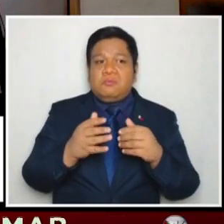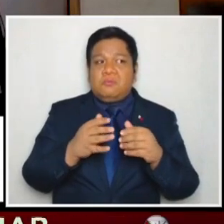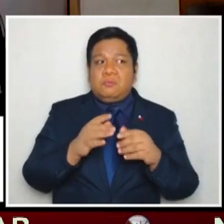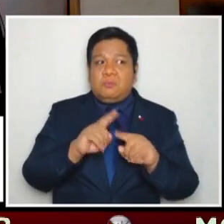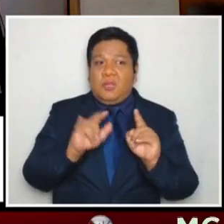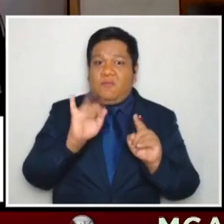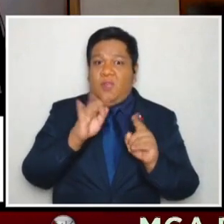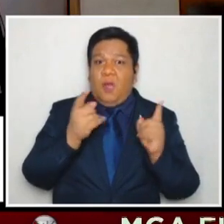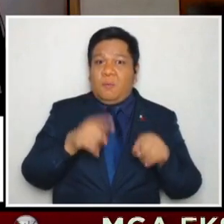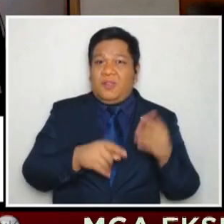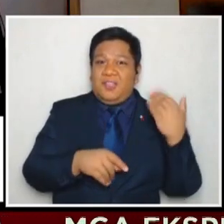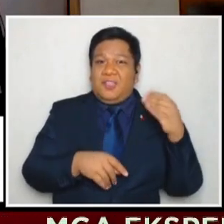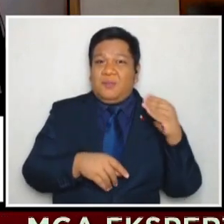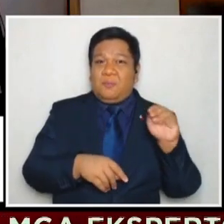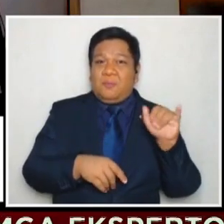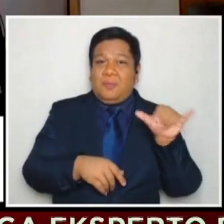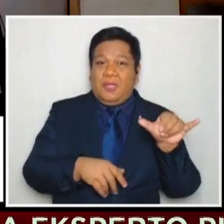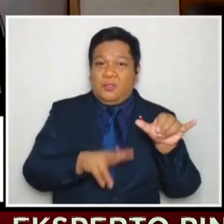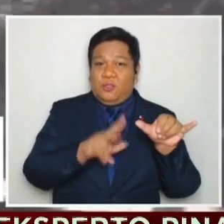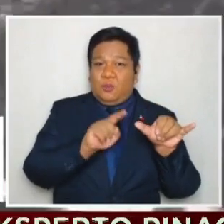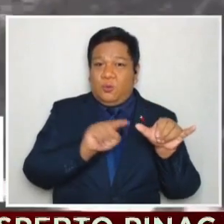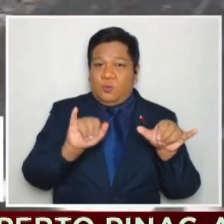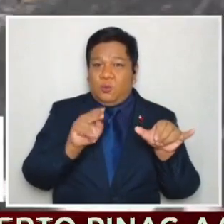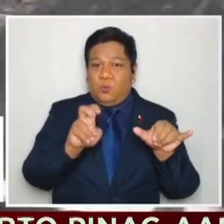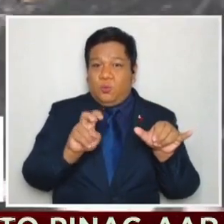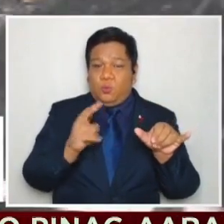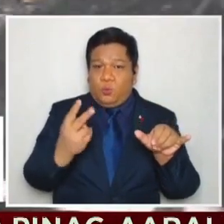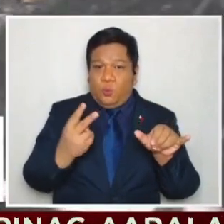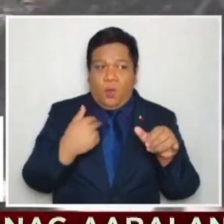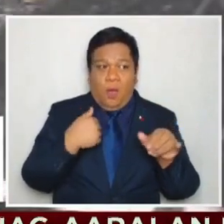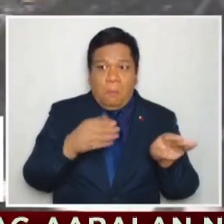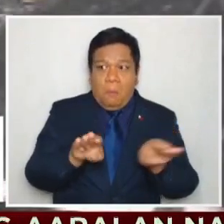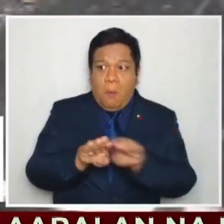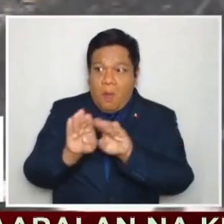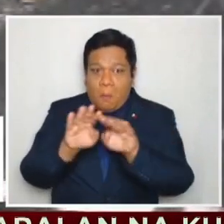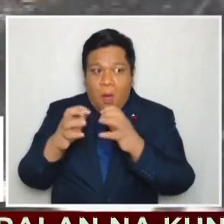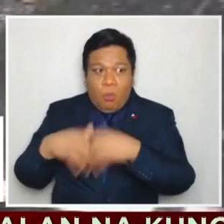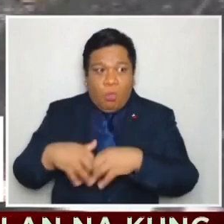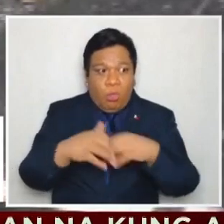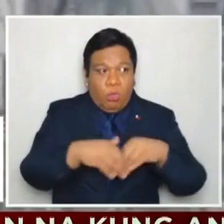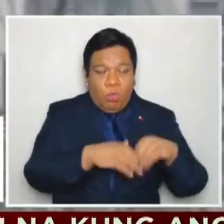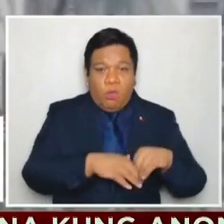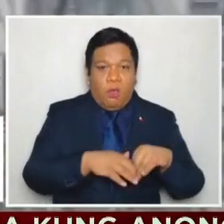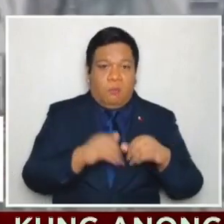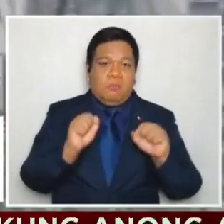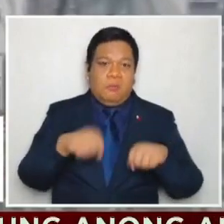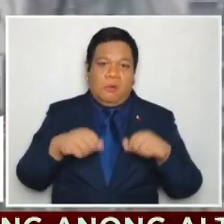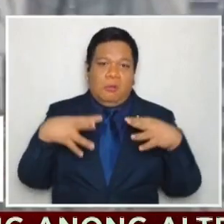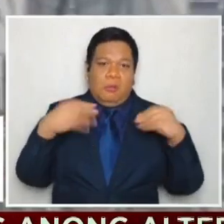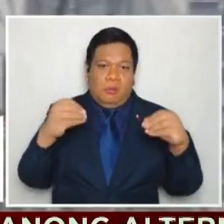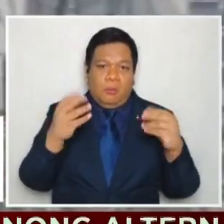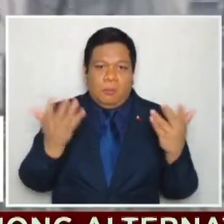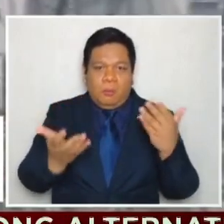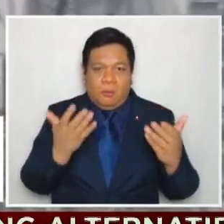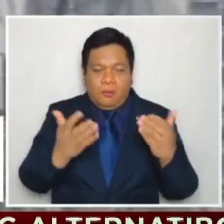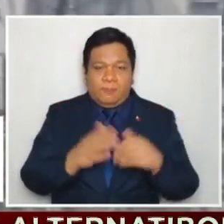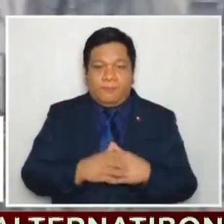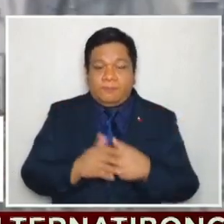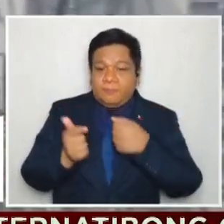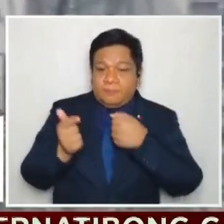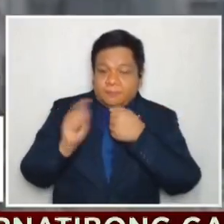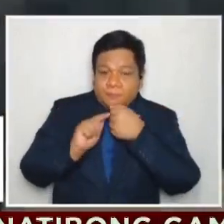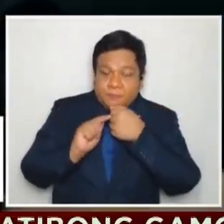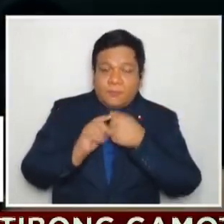meron nagkasabay-sabay na nag-force outage. Dahil gagamit ng mas mahal na fuel ang mga planta ng kuryenteng umaasa